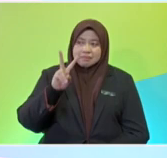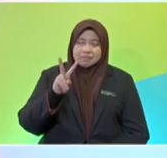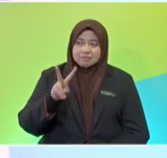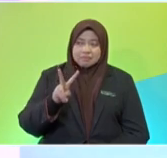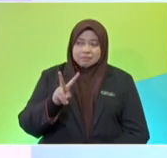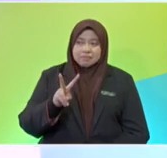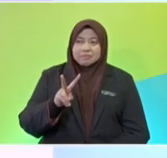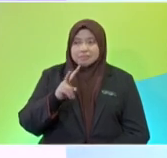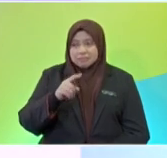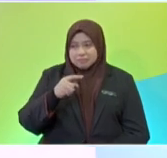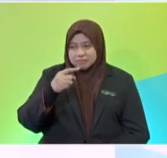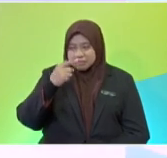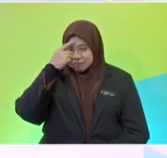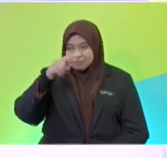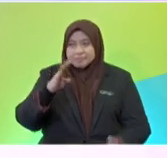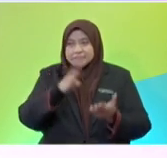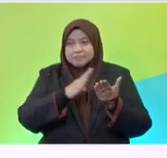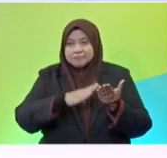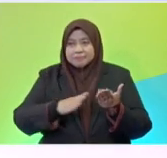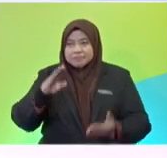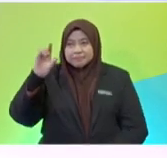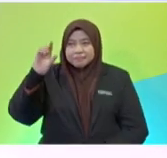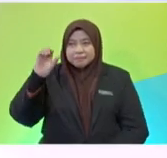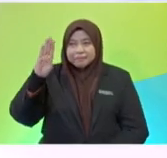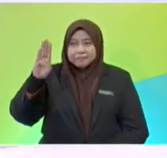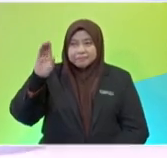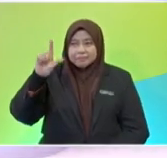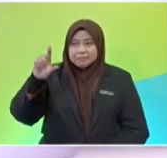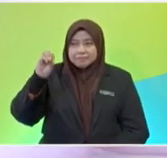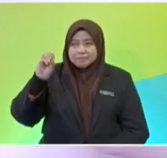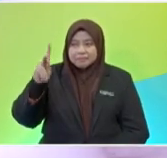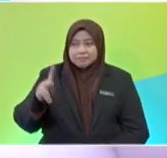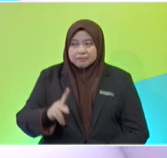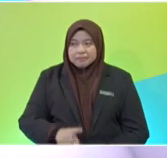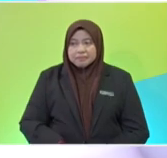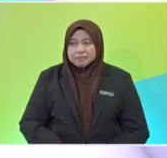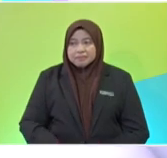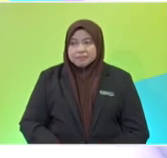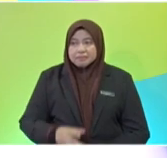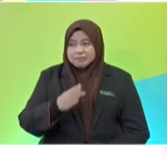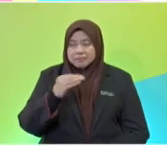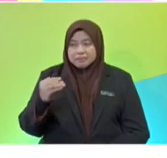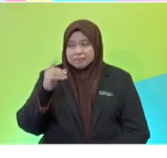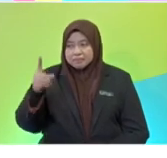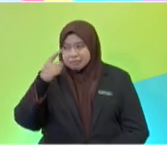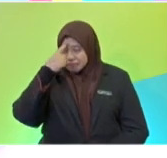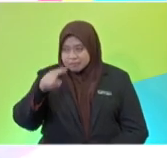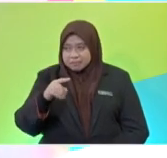untuk batik blok dan satu wah untuk eee batik cantik